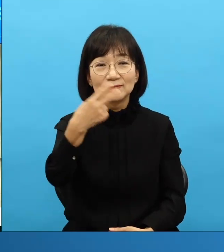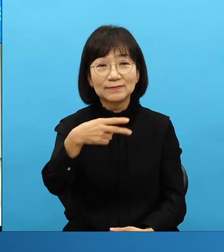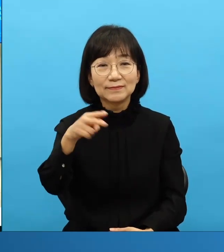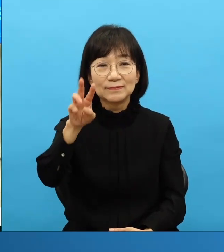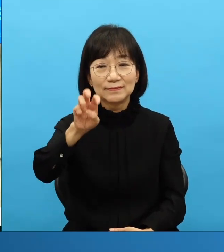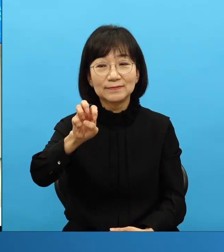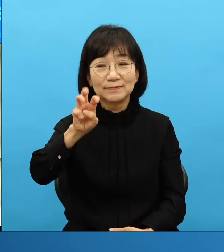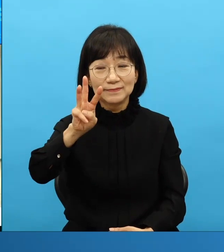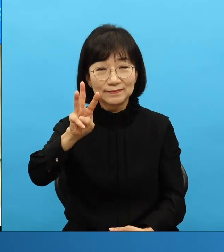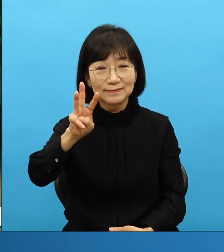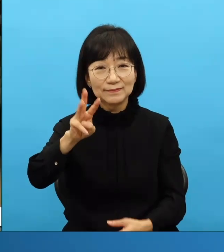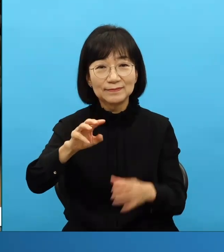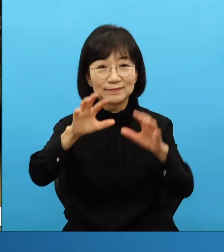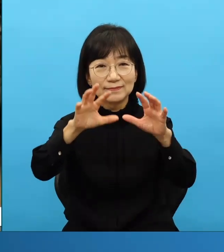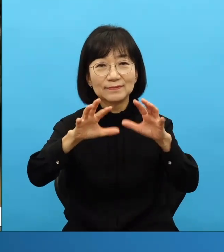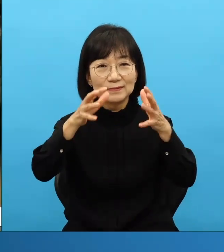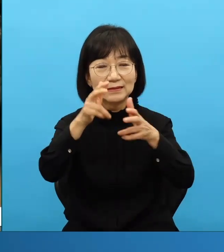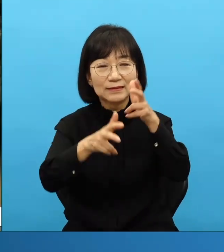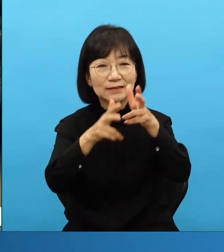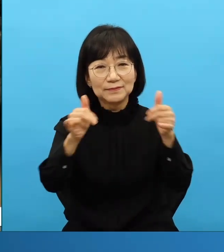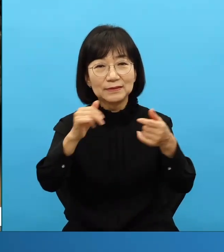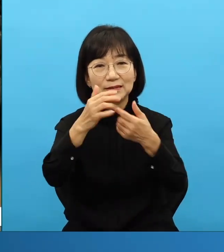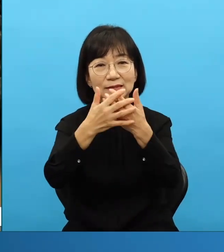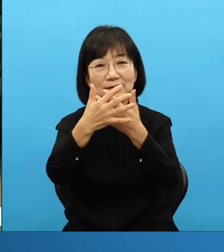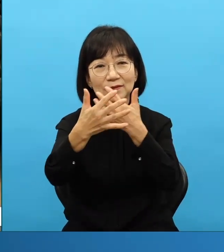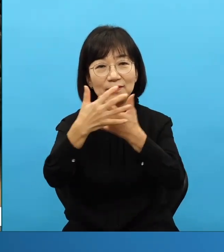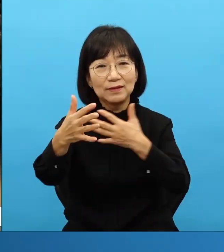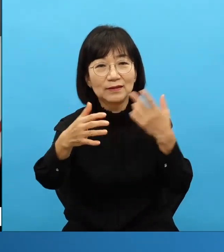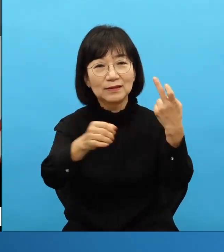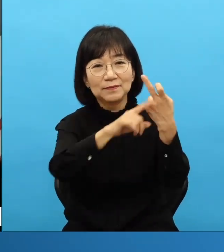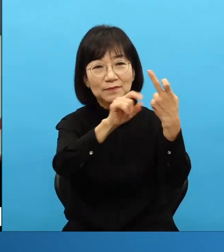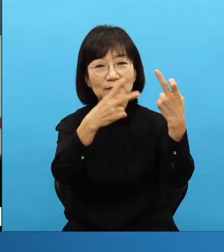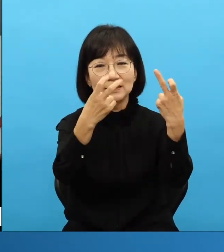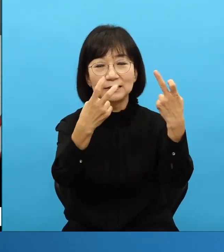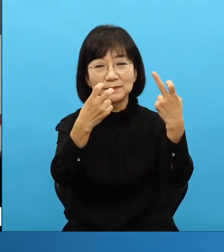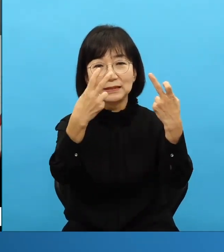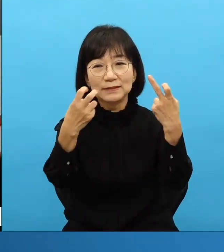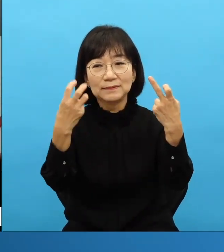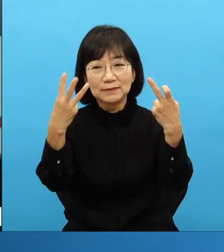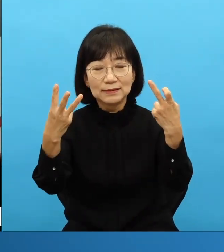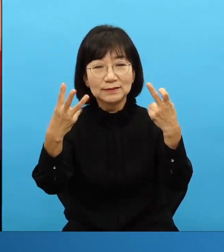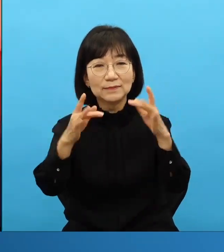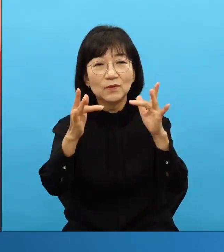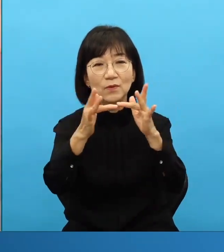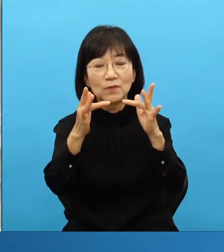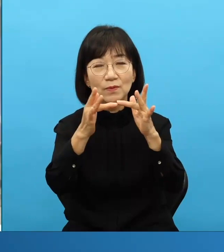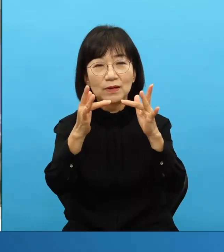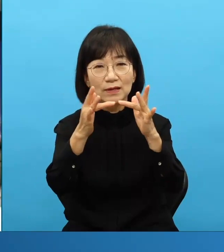2023 세계 산업인 대회가 오는 22일부터 이틀간 온라인으로 열립니다.